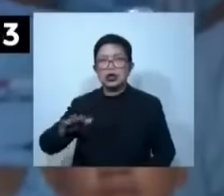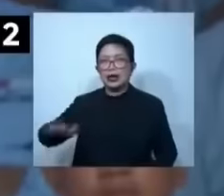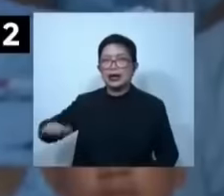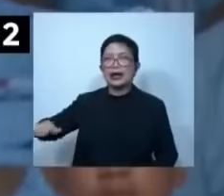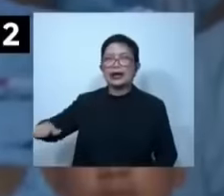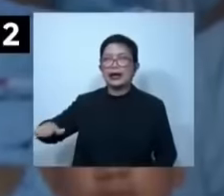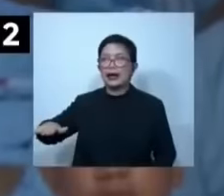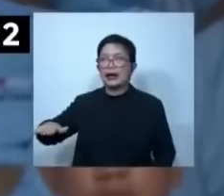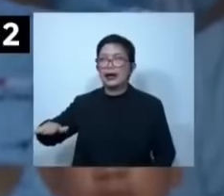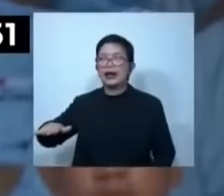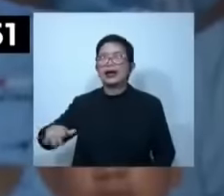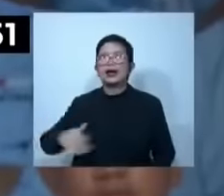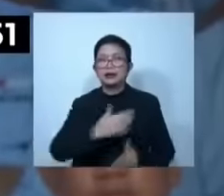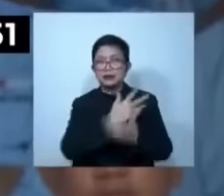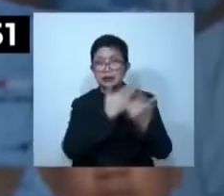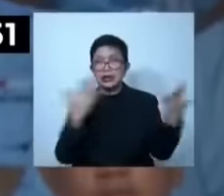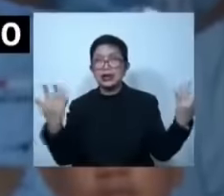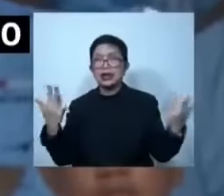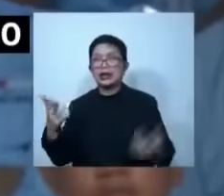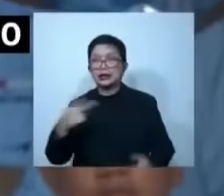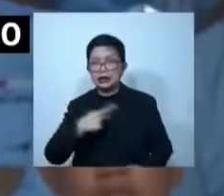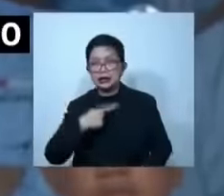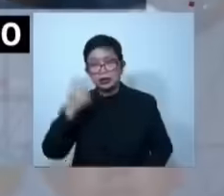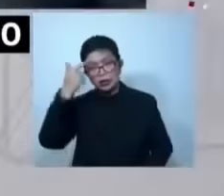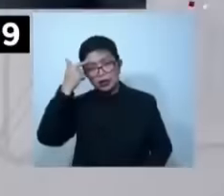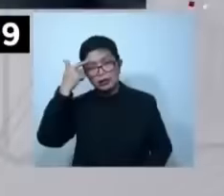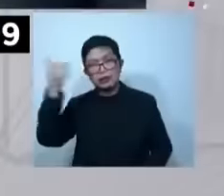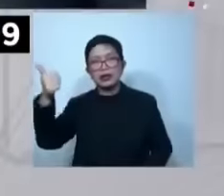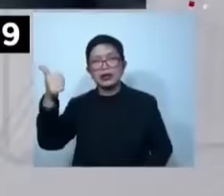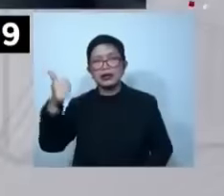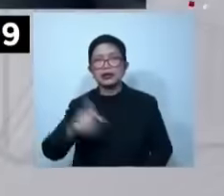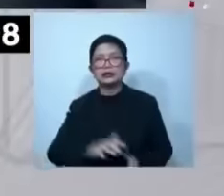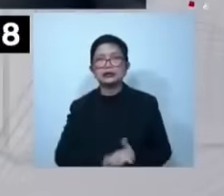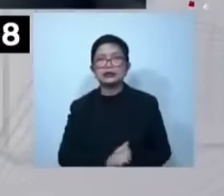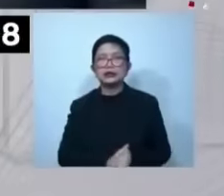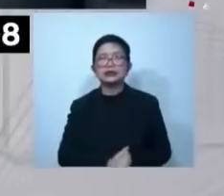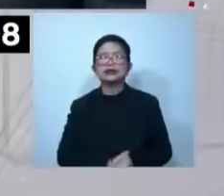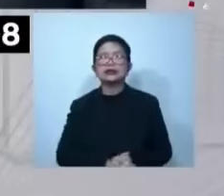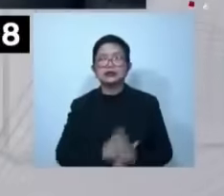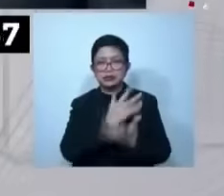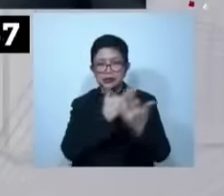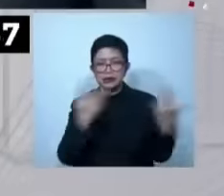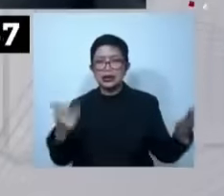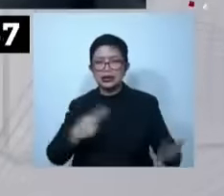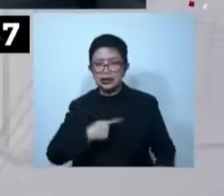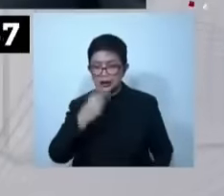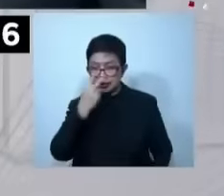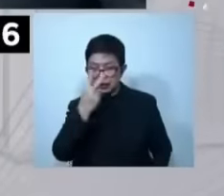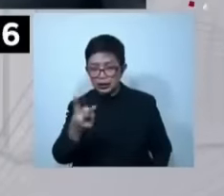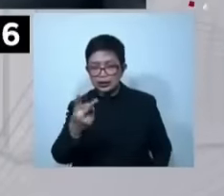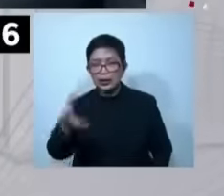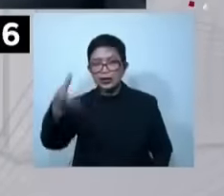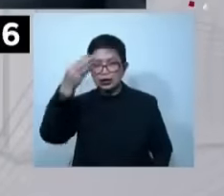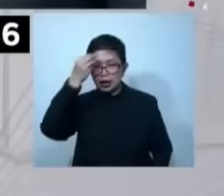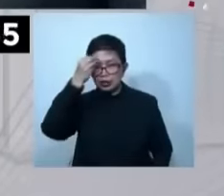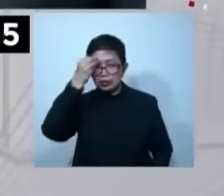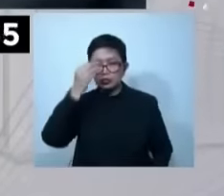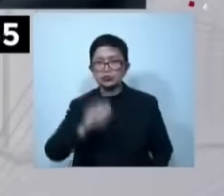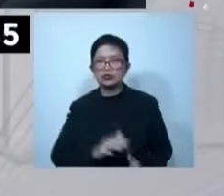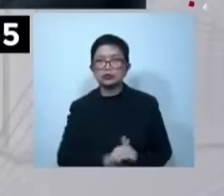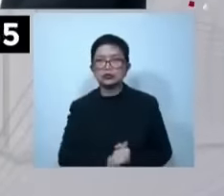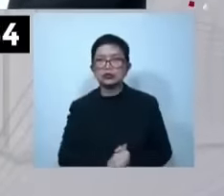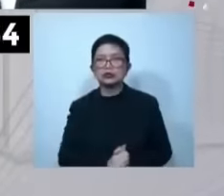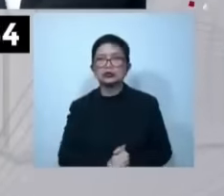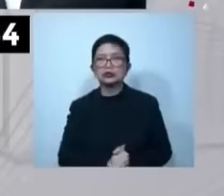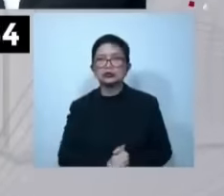kecil, rakyat kita juga pandai, rakyat kita lihat, rakyat kita tahu. Mas Ganjar, kita